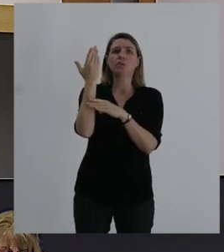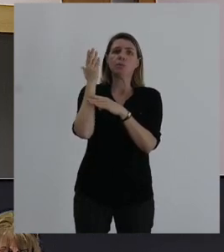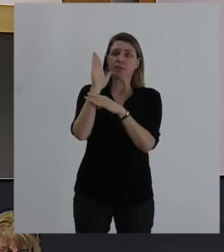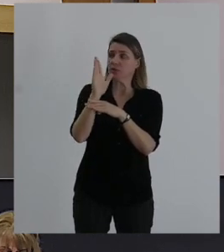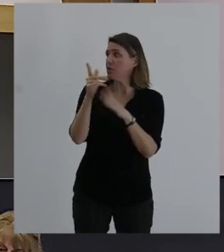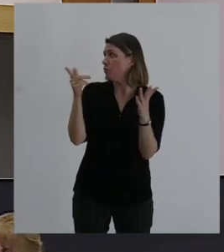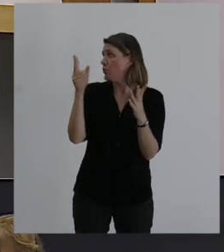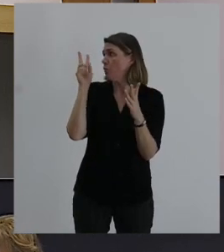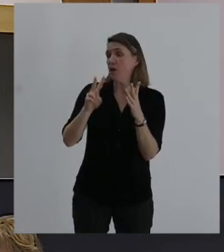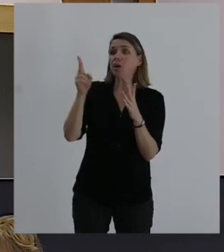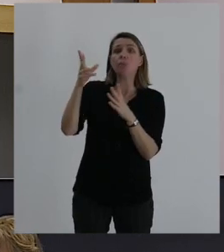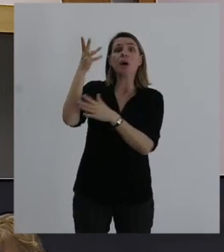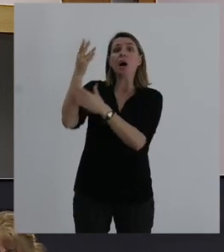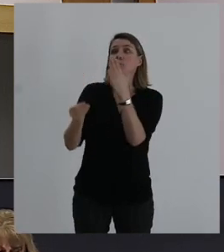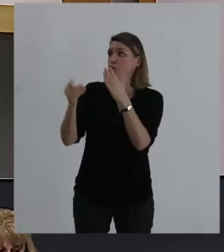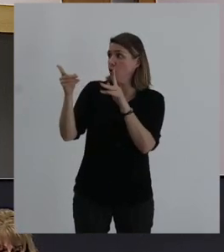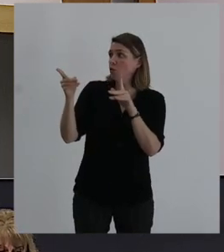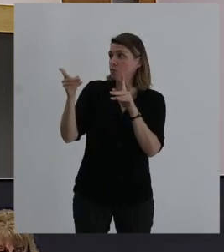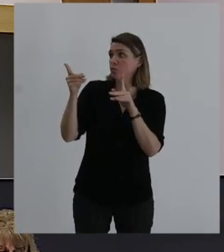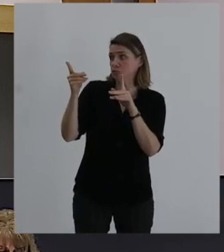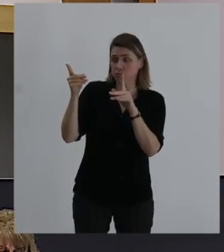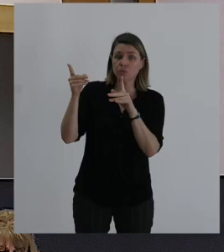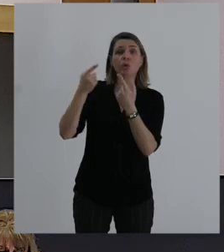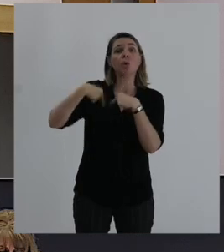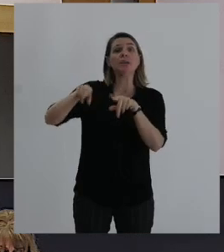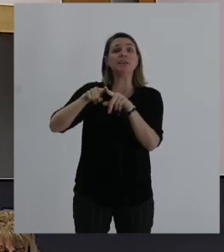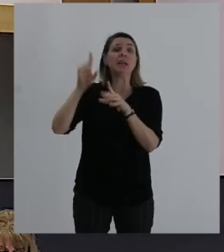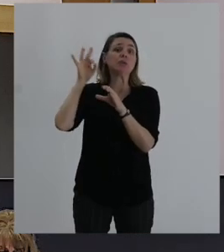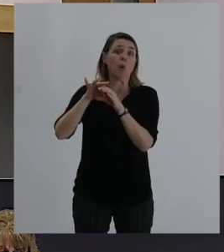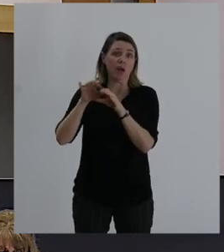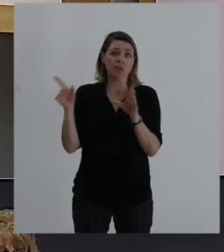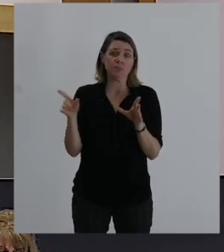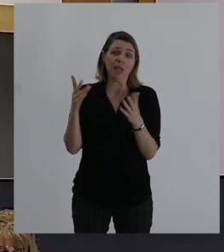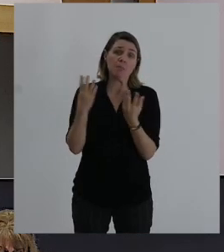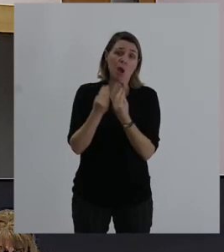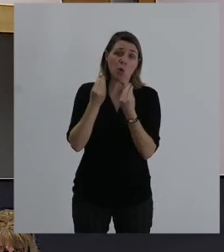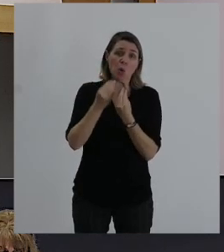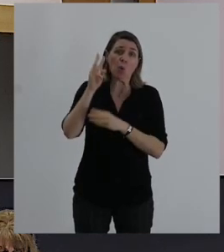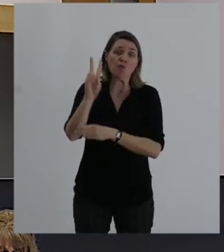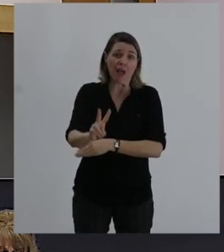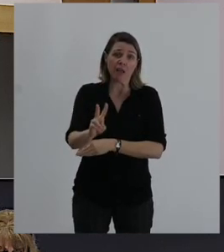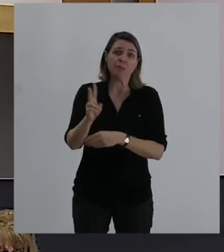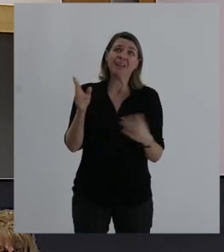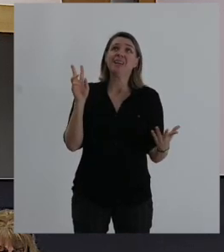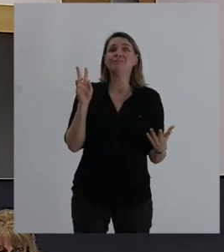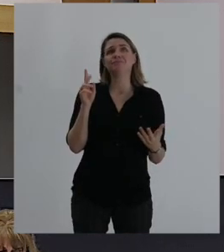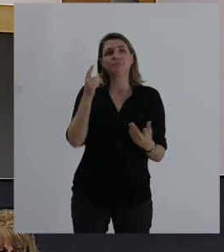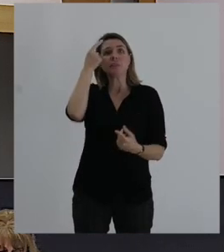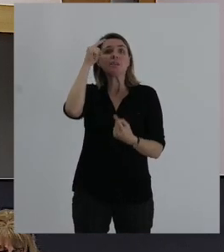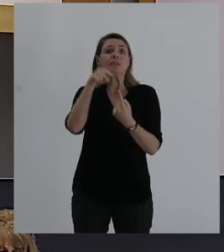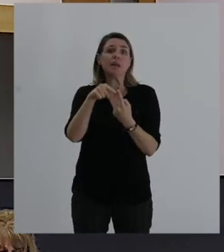notre absence pour cause de comité électoral. C'est malheureux. C'est clairement un sujet